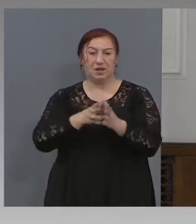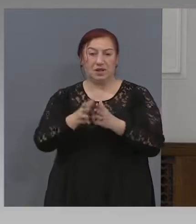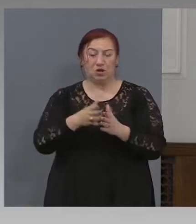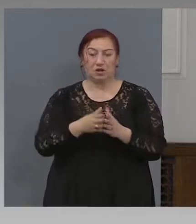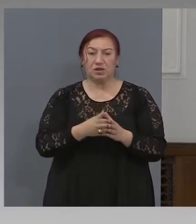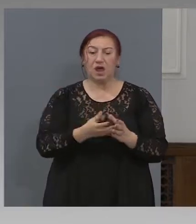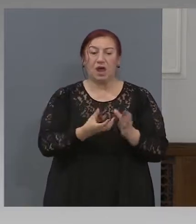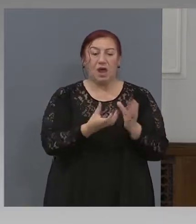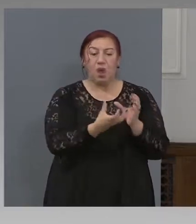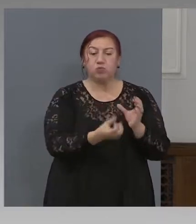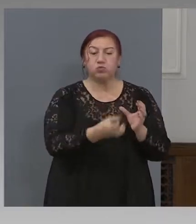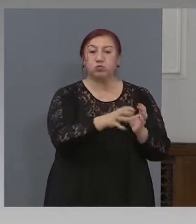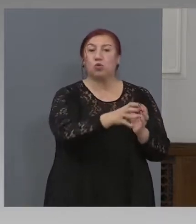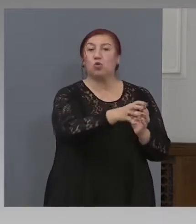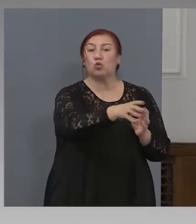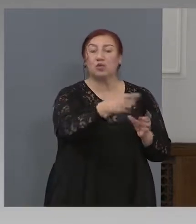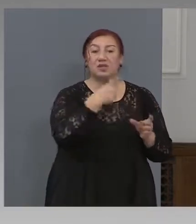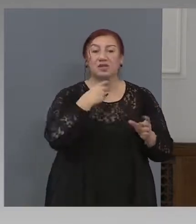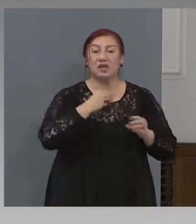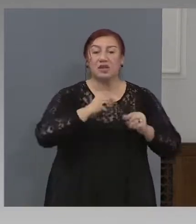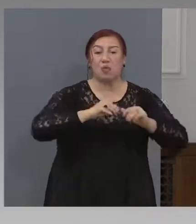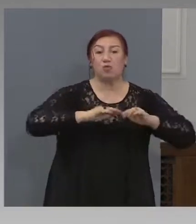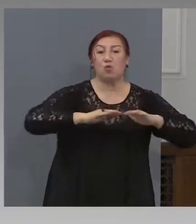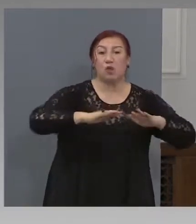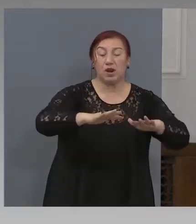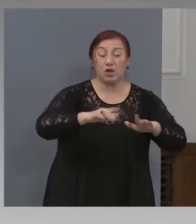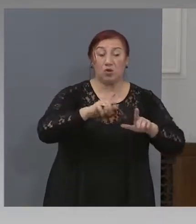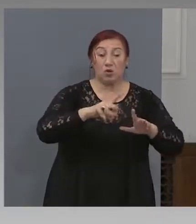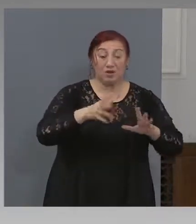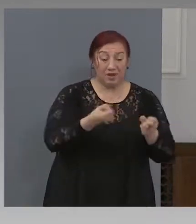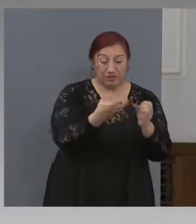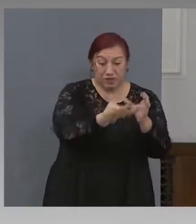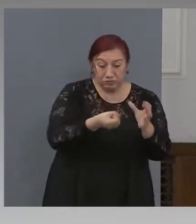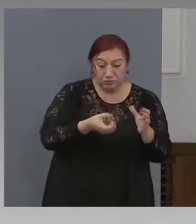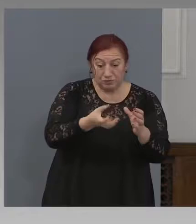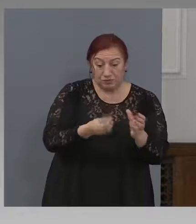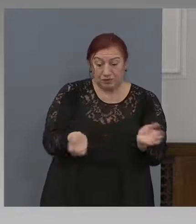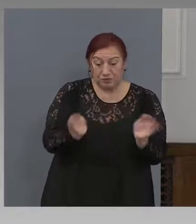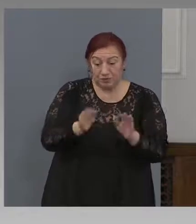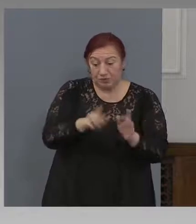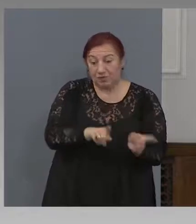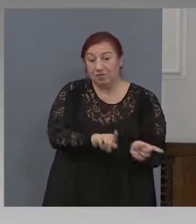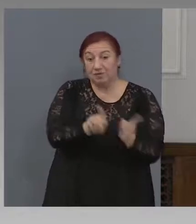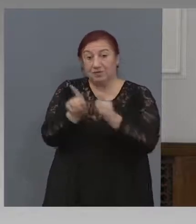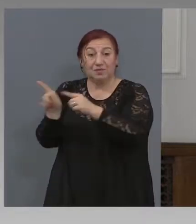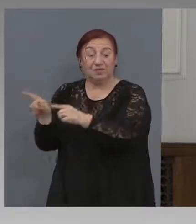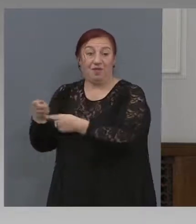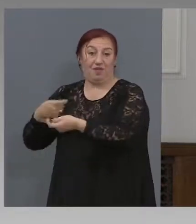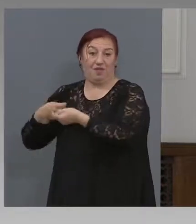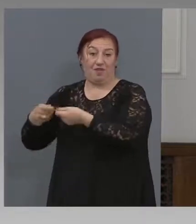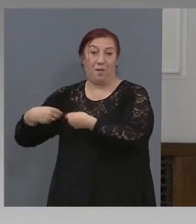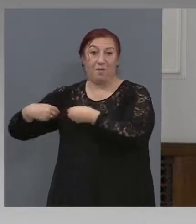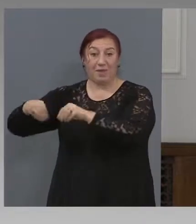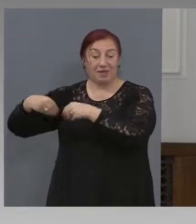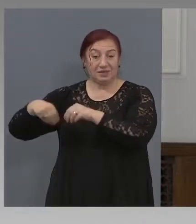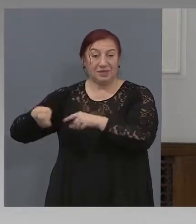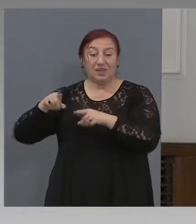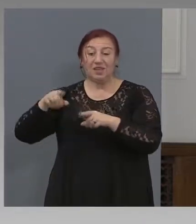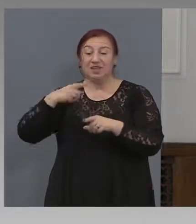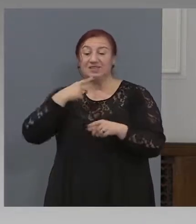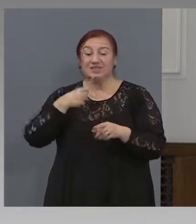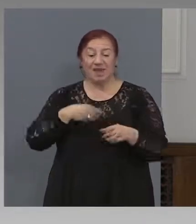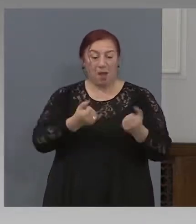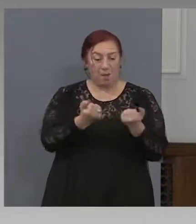Тя трябва да намери най-бърз път до магазините. Това за локални директни доставки е много